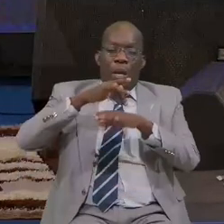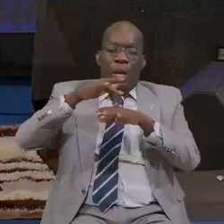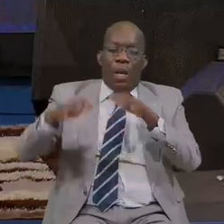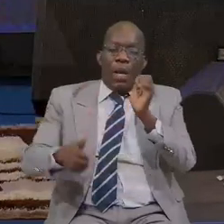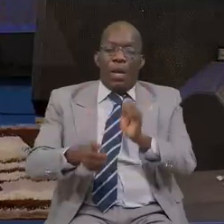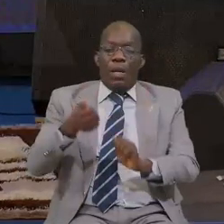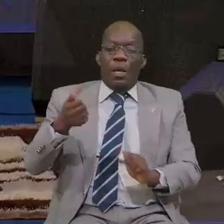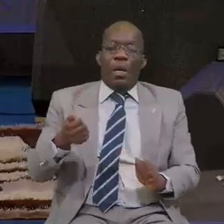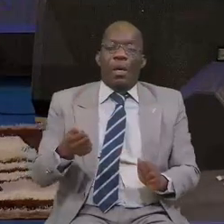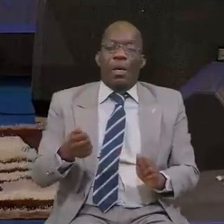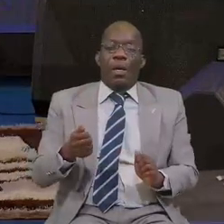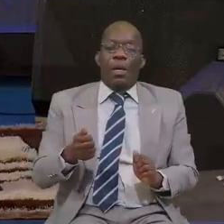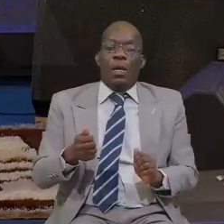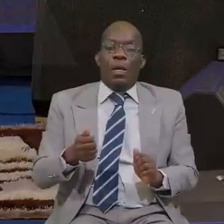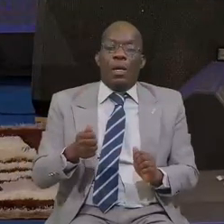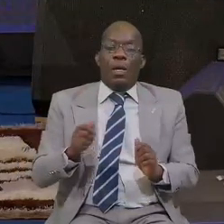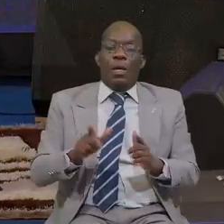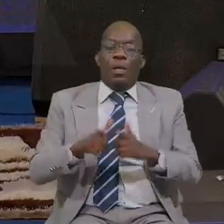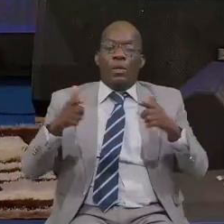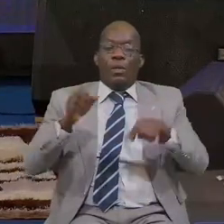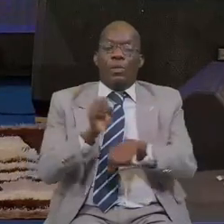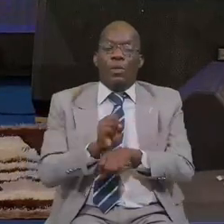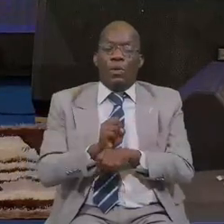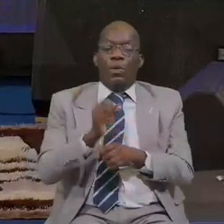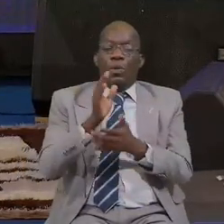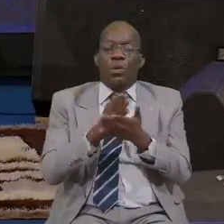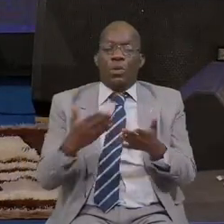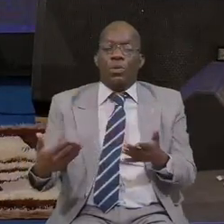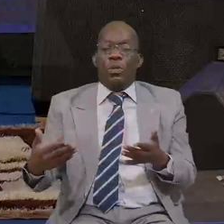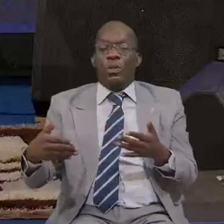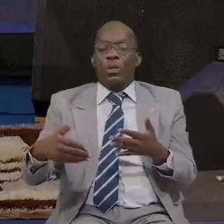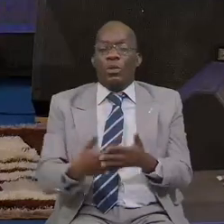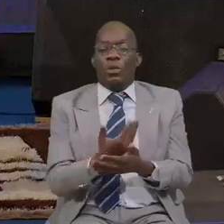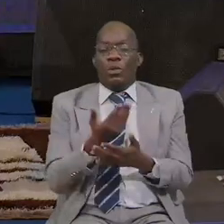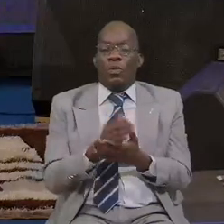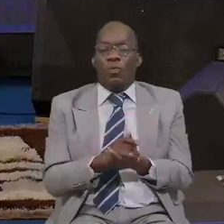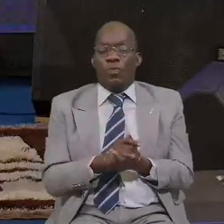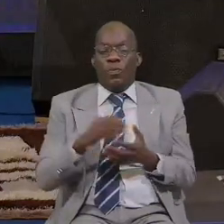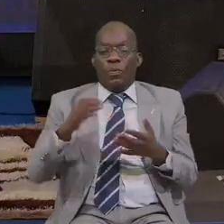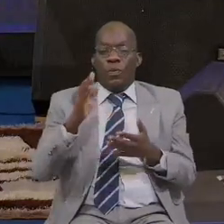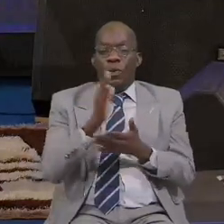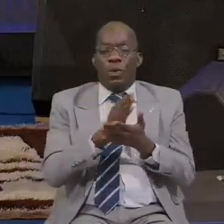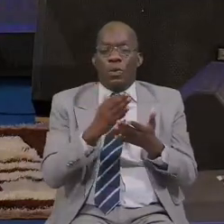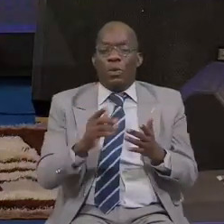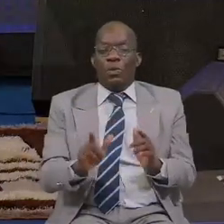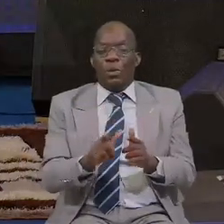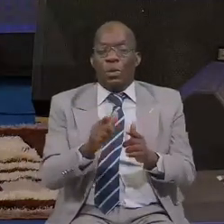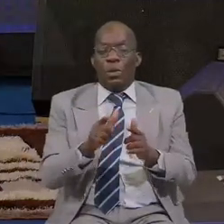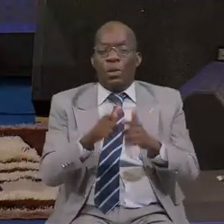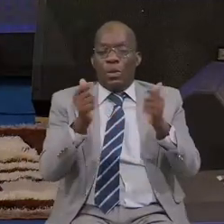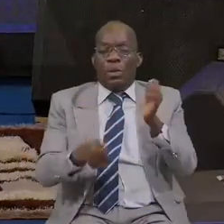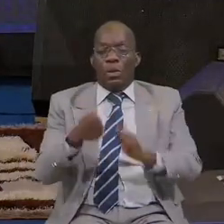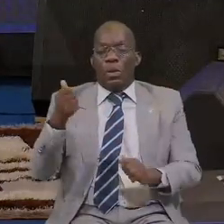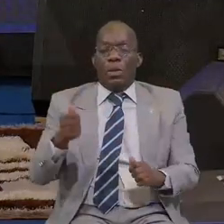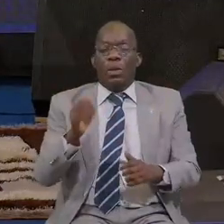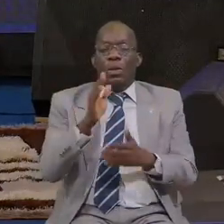plus que des exploits précédents, quelque chose de nouveau, quelque chose de plus grand,